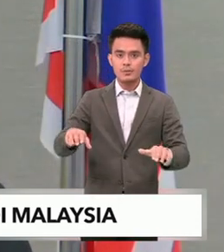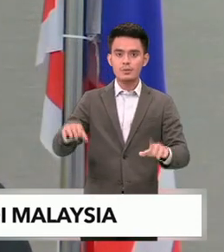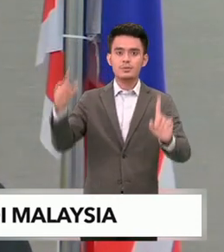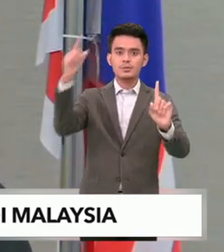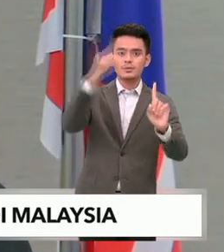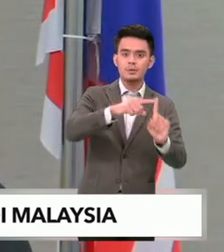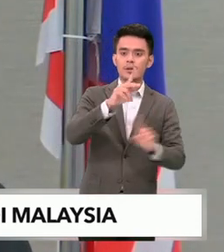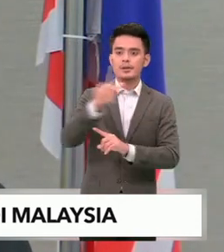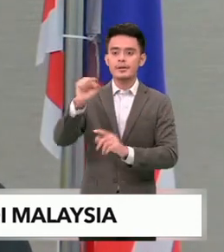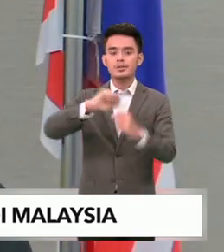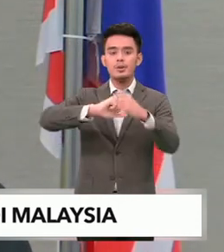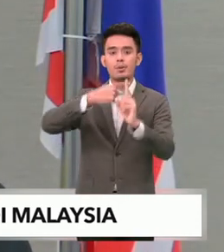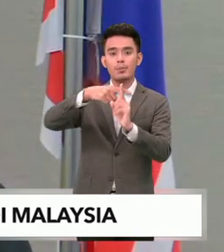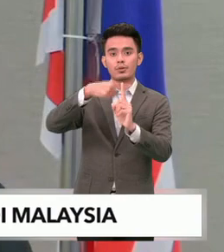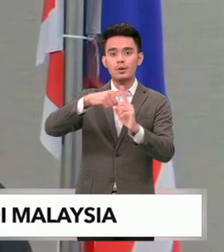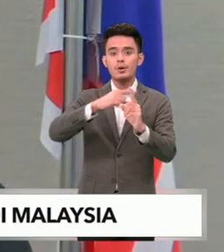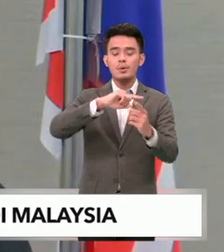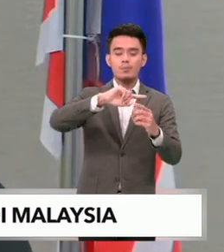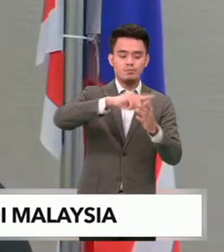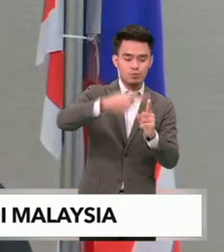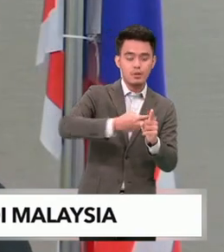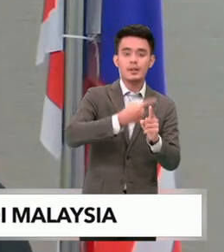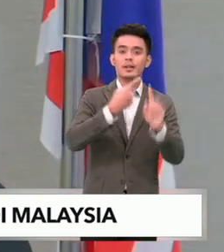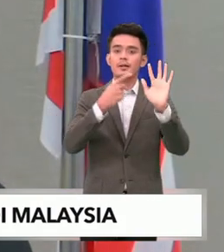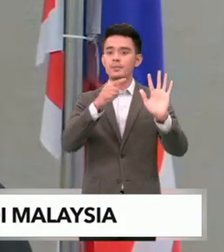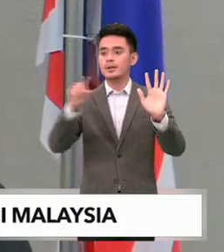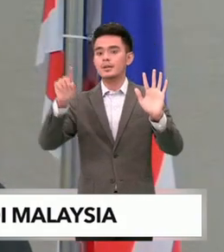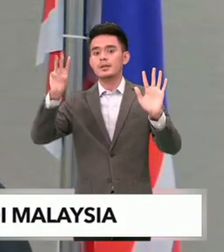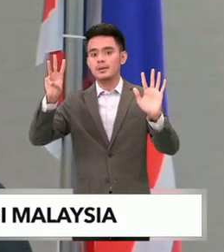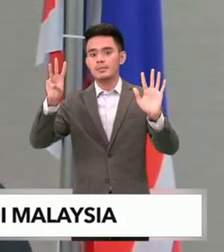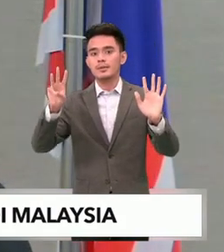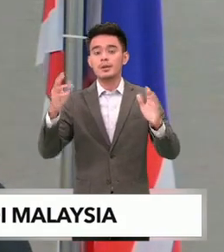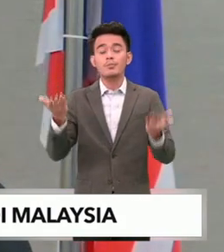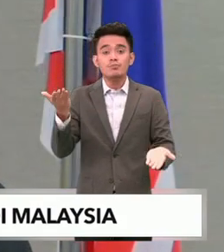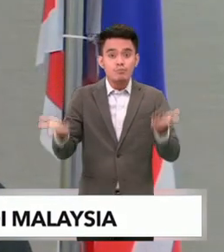atas kes-kes positif antara bulan Mei dan Jun. Jadi kemungkinan